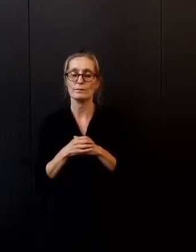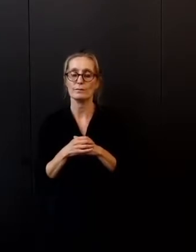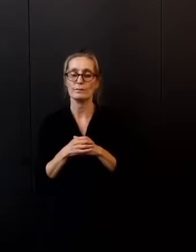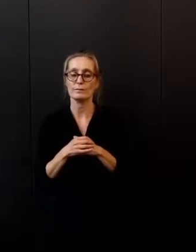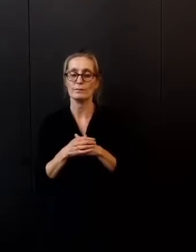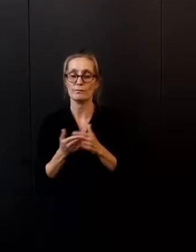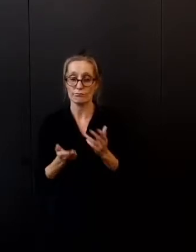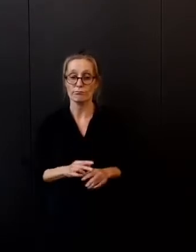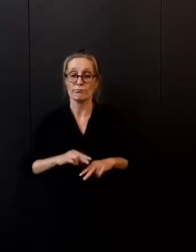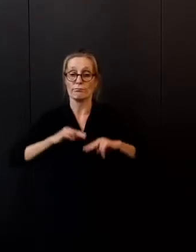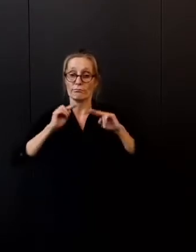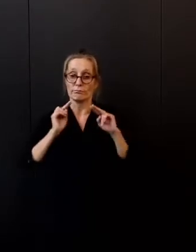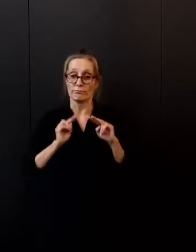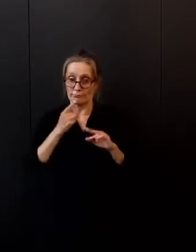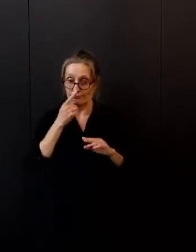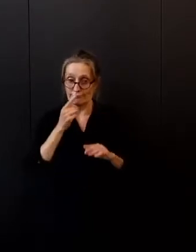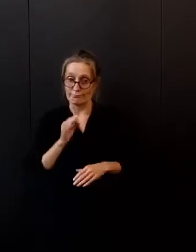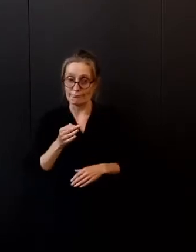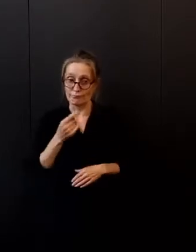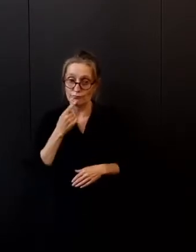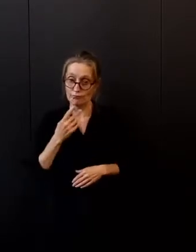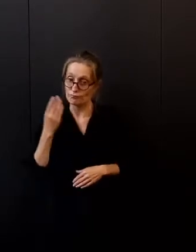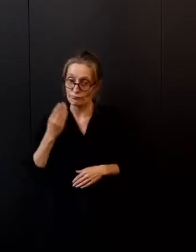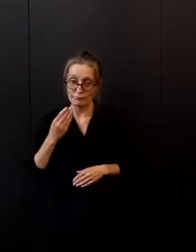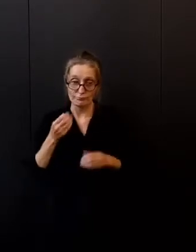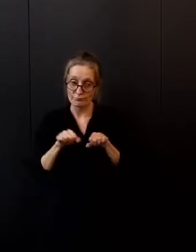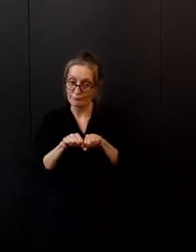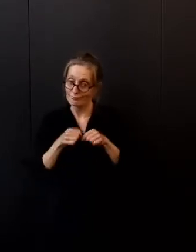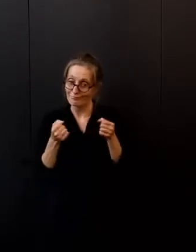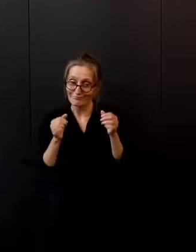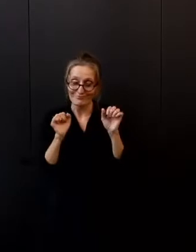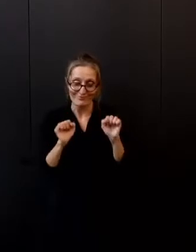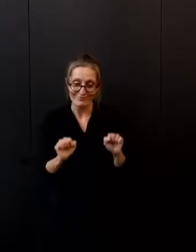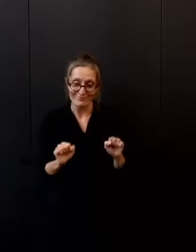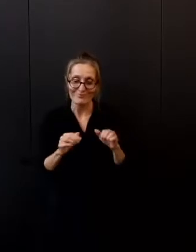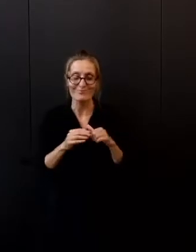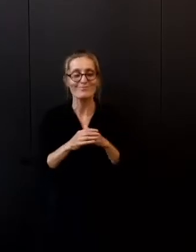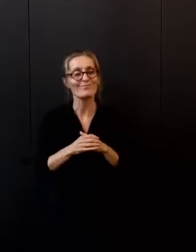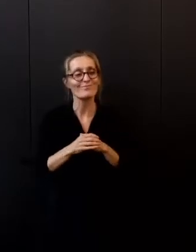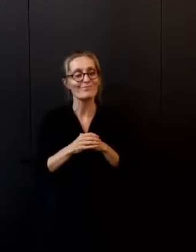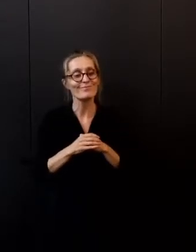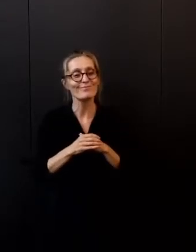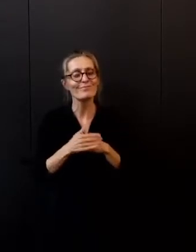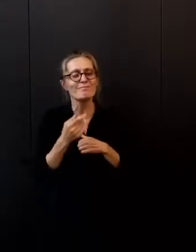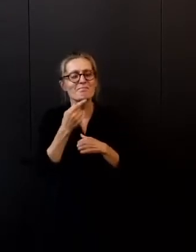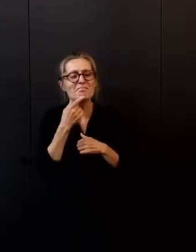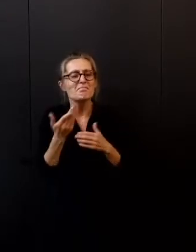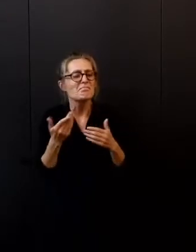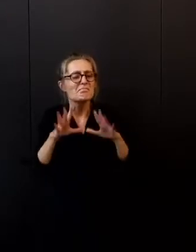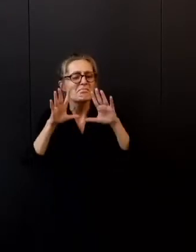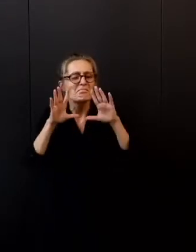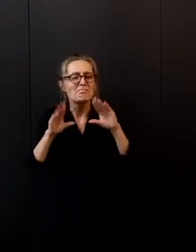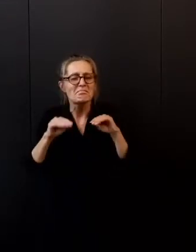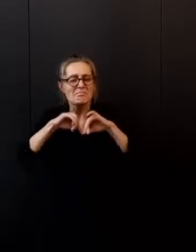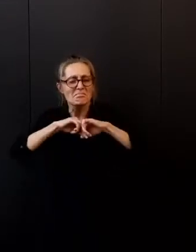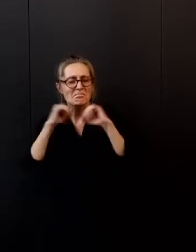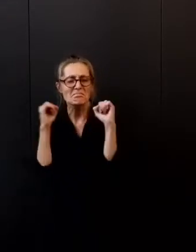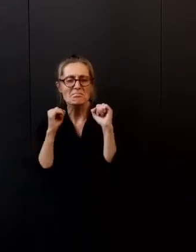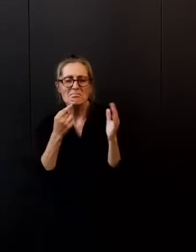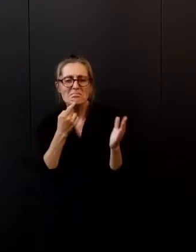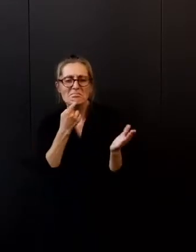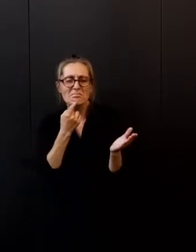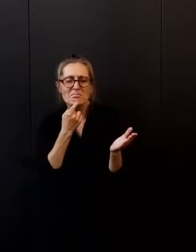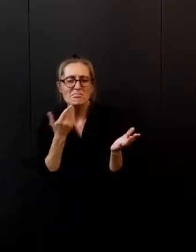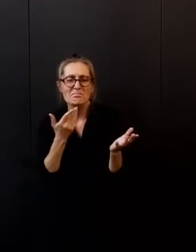Alors vas-y, prends ton souffle, je t'ai dit, hein, si j'avais y avait besoin, t'hésites pas. Alors là, vas-y, explique-nous un peu, parce que ça veut dire quoi, ça? C'est quoi comme poste, ce que tu veux